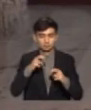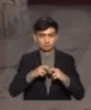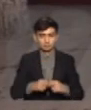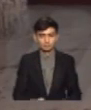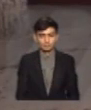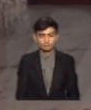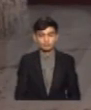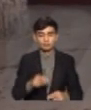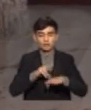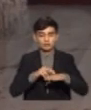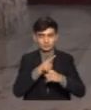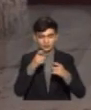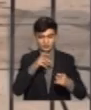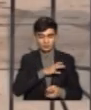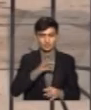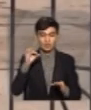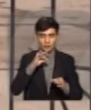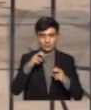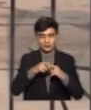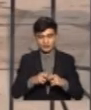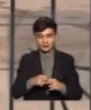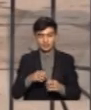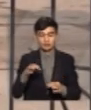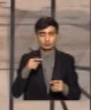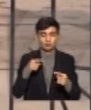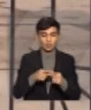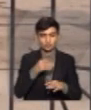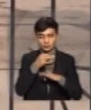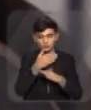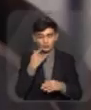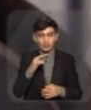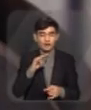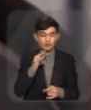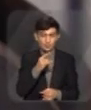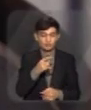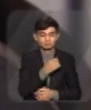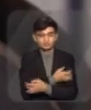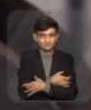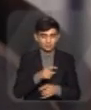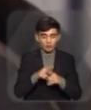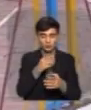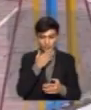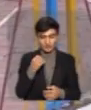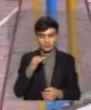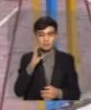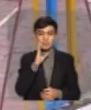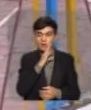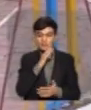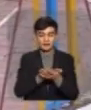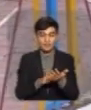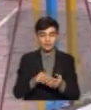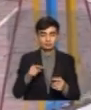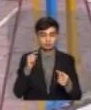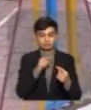полиции также сообщили что экспертиза не выявила телесных повреждений у ребенка мать детей написала встречное заявление в отношении